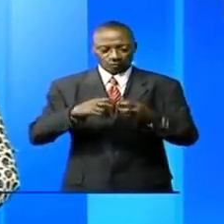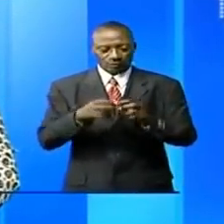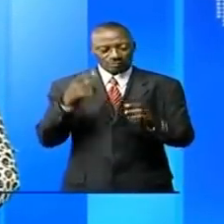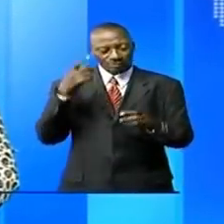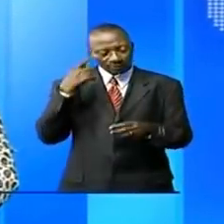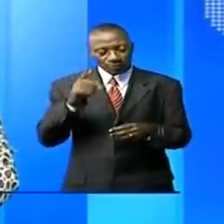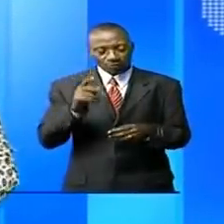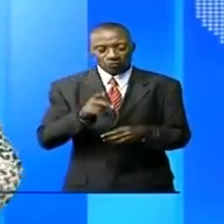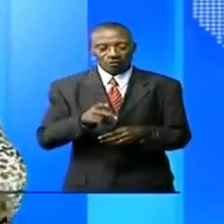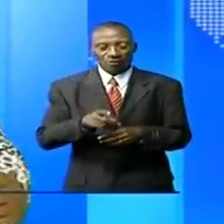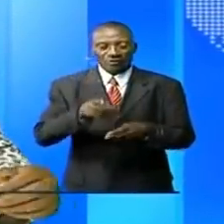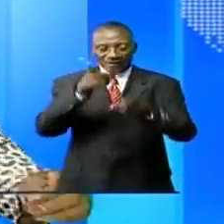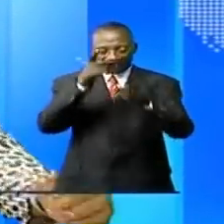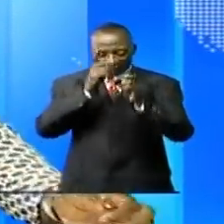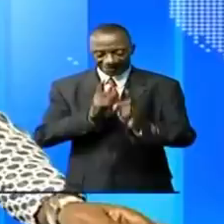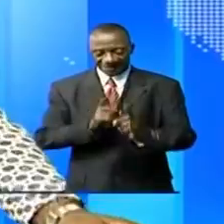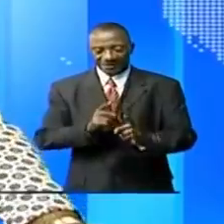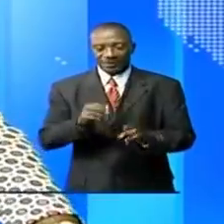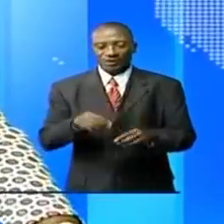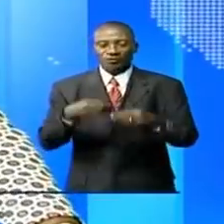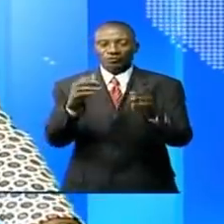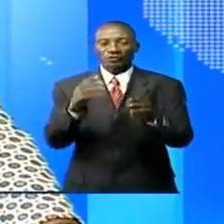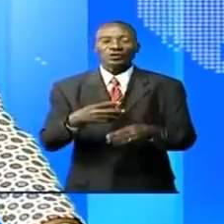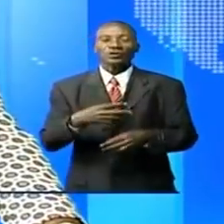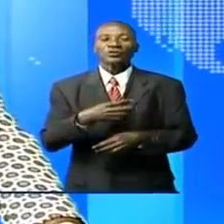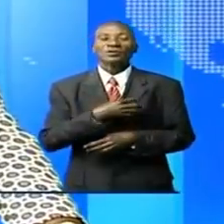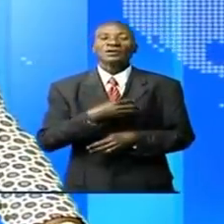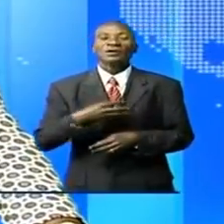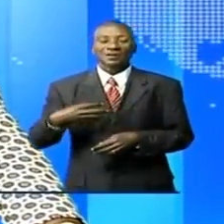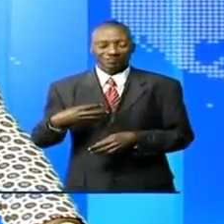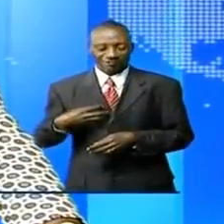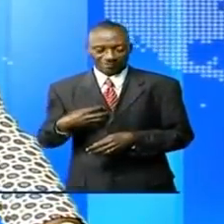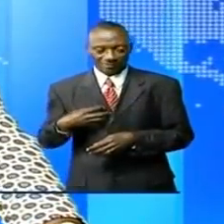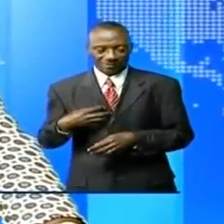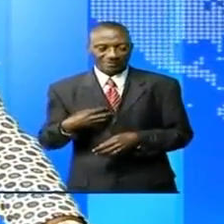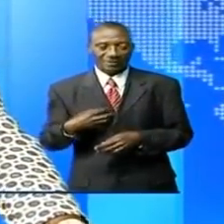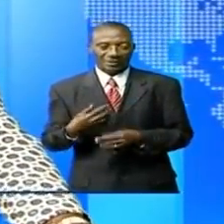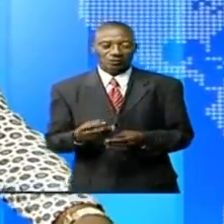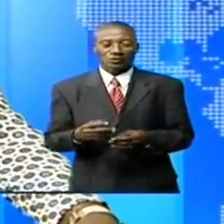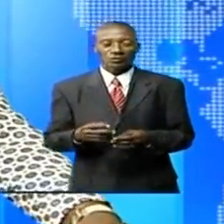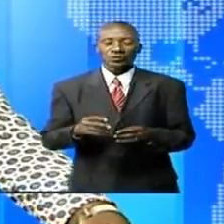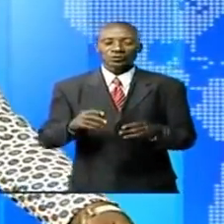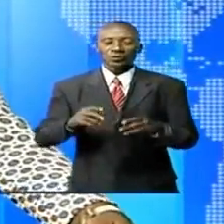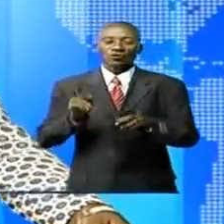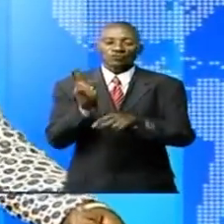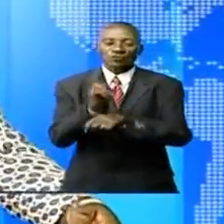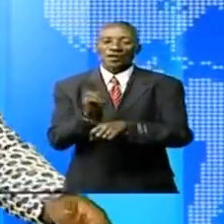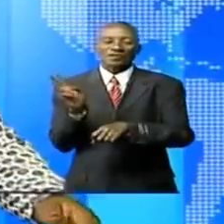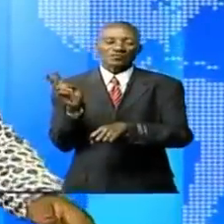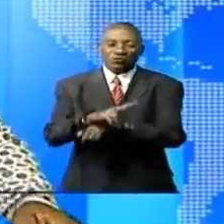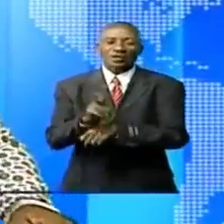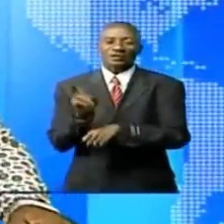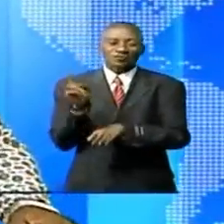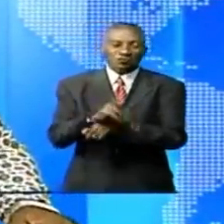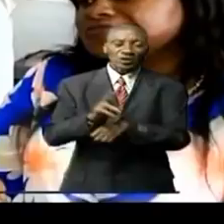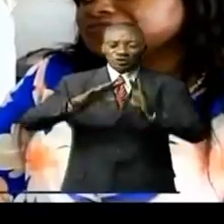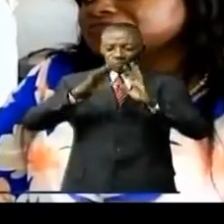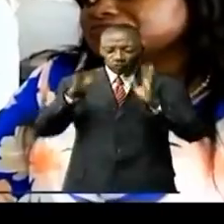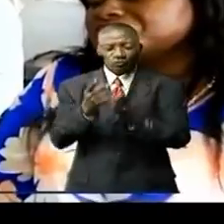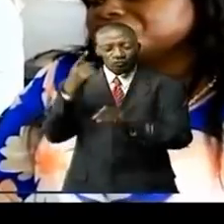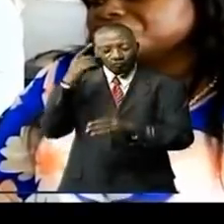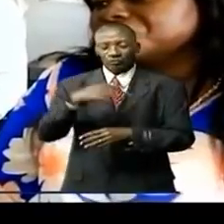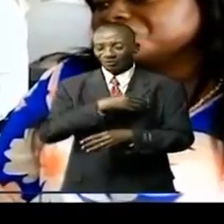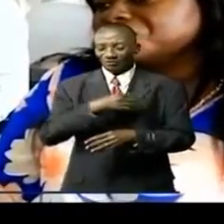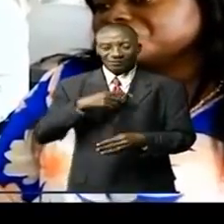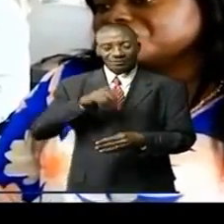aider son autonomisation. Elle a pour but de lutter contre toute forme de violence faite à la femme et à la jeune fille. Devant